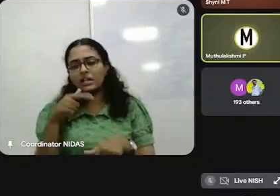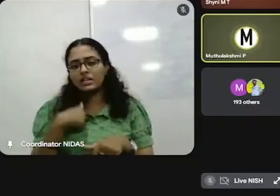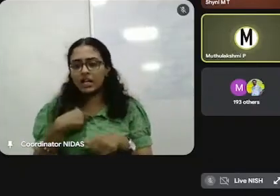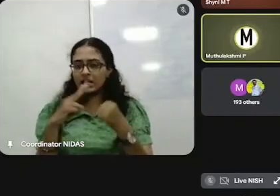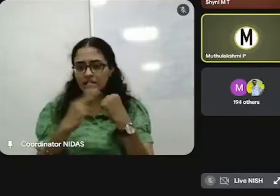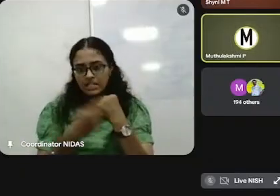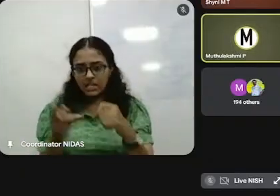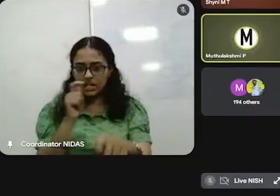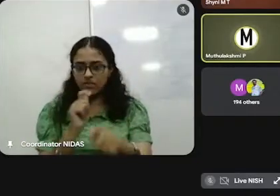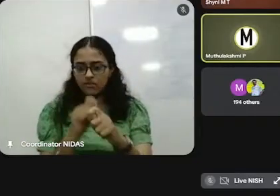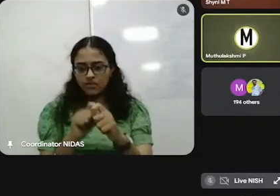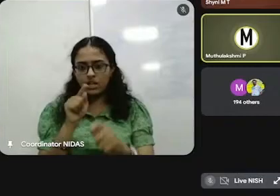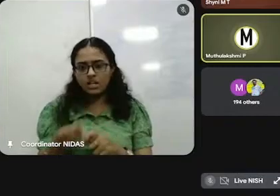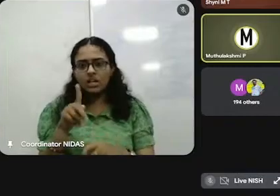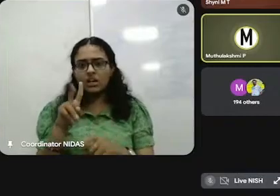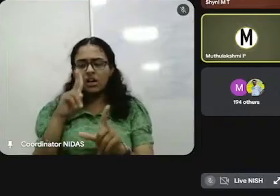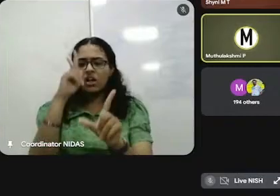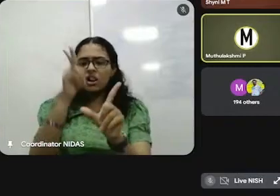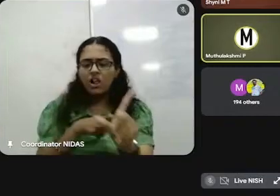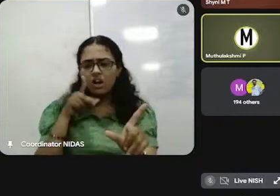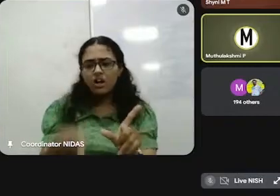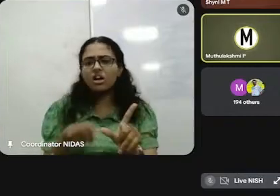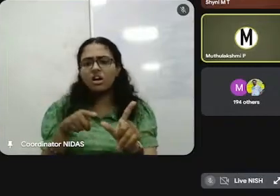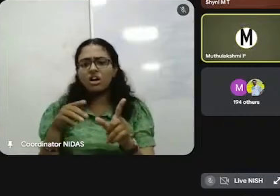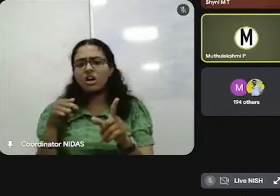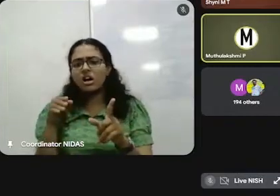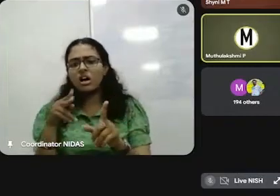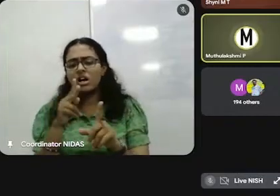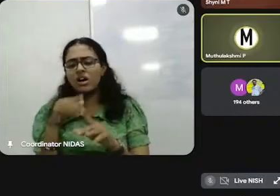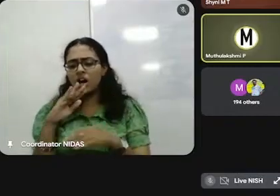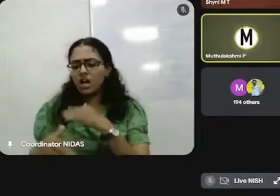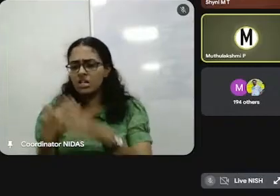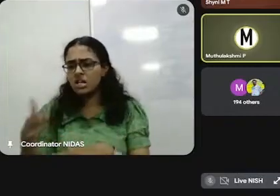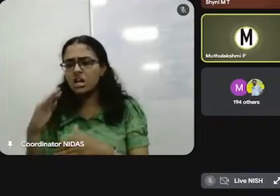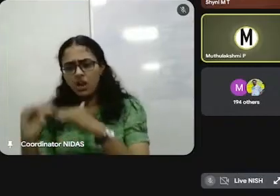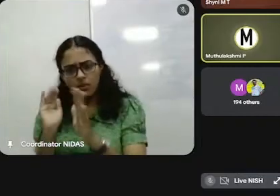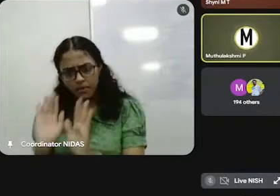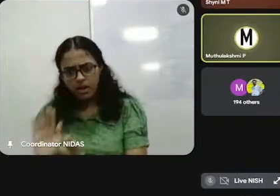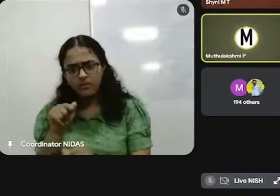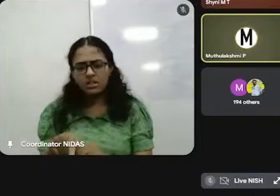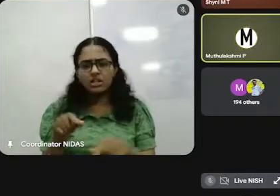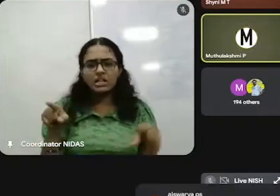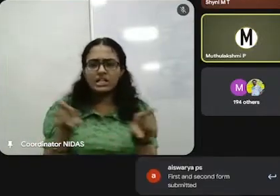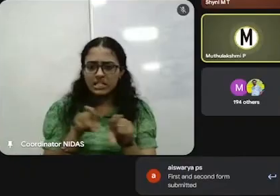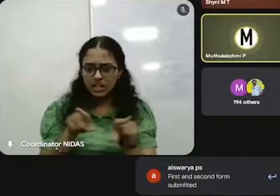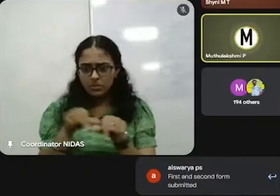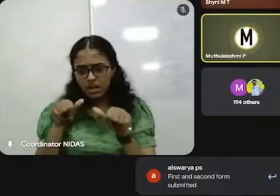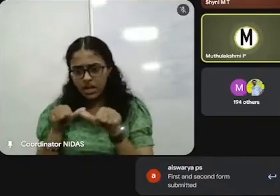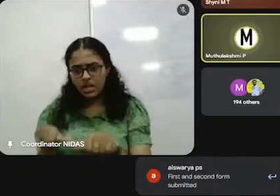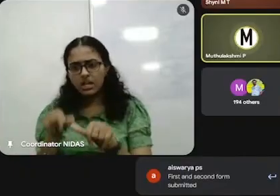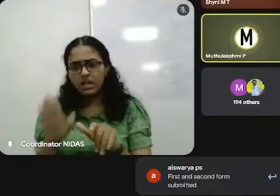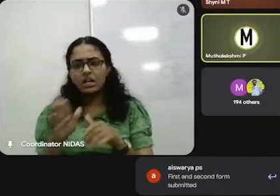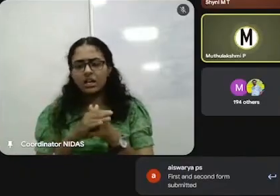വ്യക്തി ചോദിച്ചല്ലേ 2 വർഷം പോസ്റ്റ് സ്ട്രോക്ക് പീരിയഡിന്. സോ ആ ക്വസ്റ്റ്യനൊക്കെ ആൻസർ ദർ ഇസ്